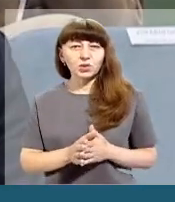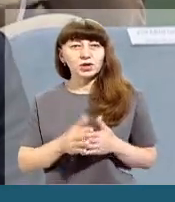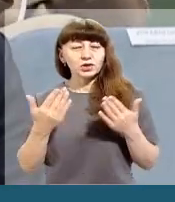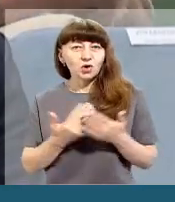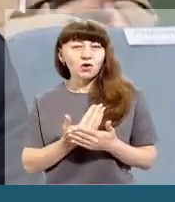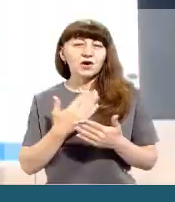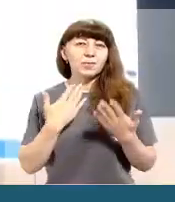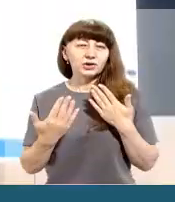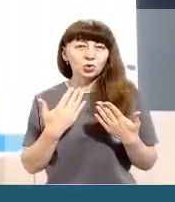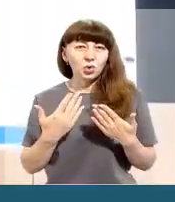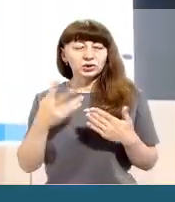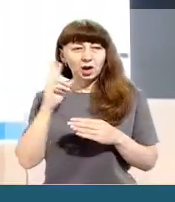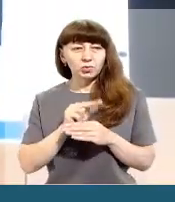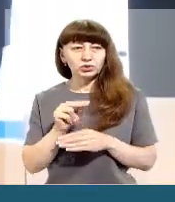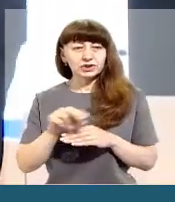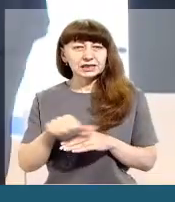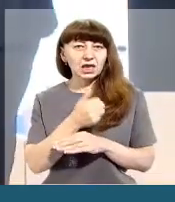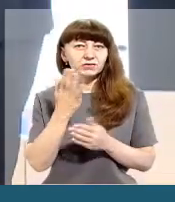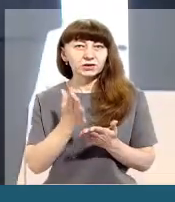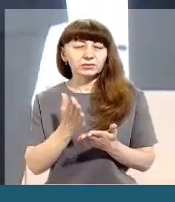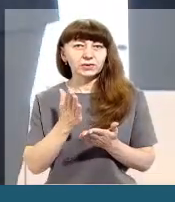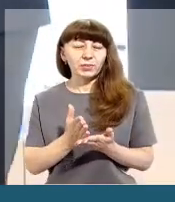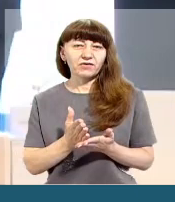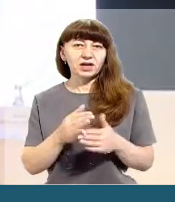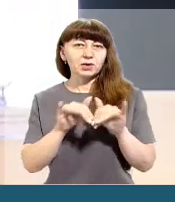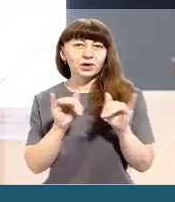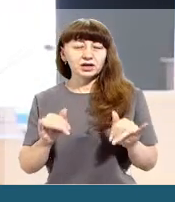подходы к обучению станут главным вектором развития